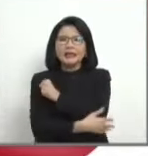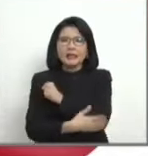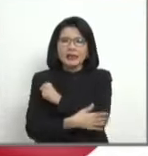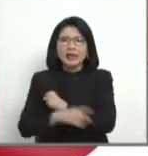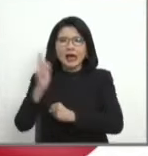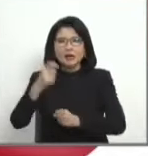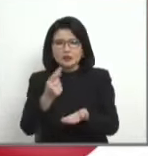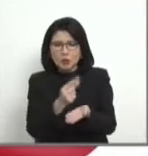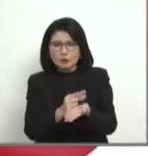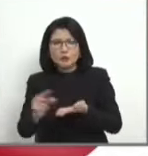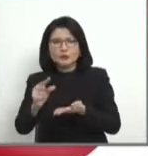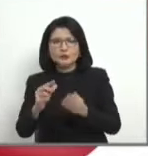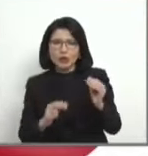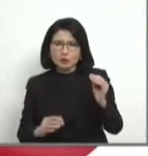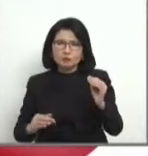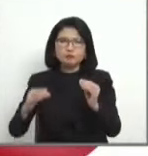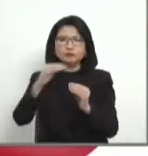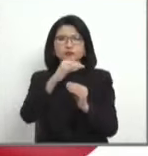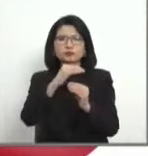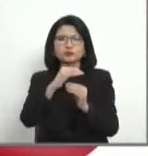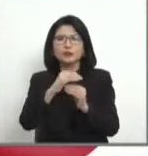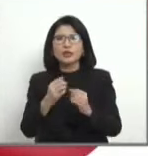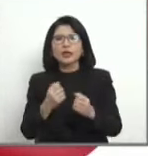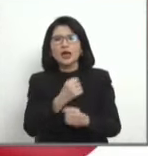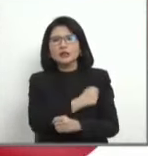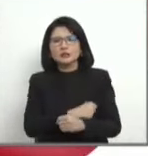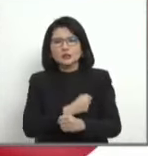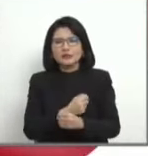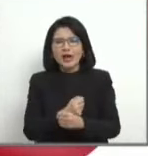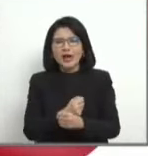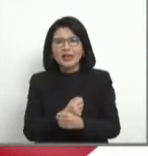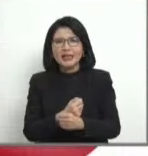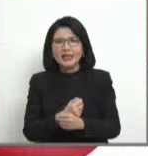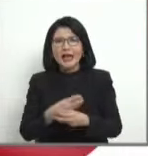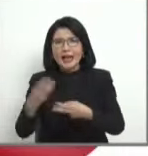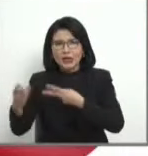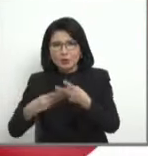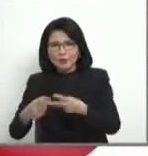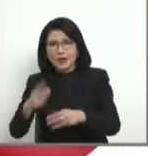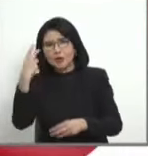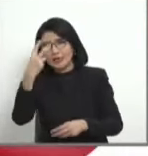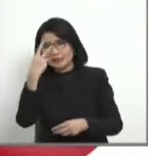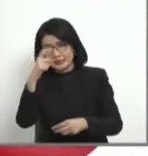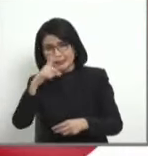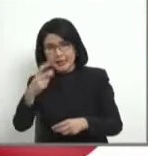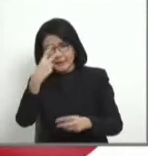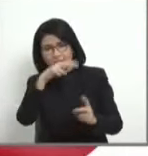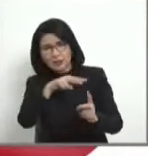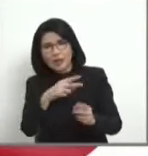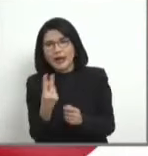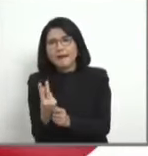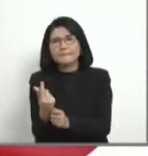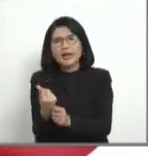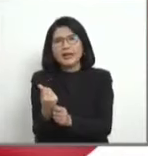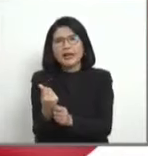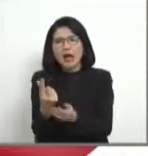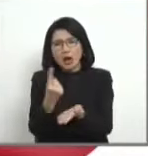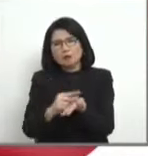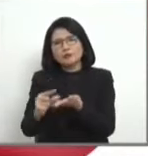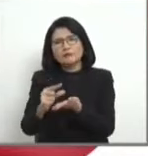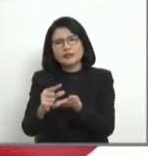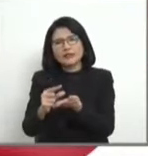itu sebagai eskalator sosial ekonomi. Jadi kalau cara pandangnya begitu, maka biaya pendidikan tinggi ada